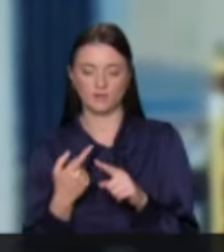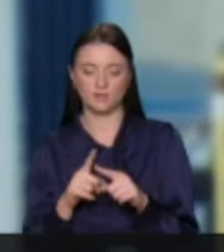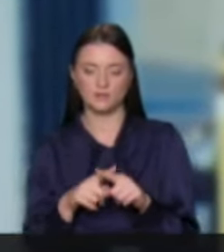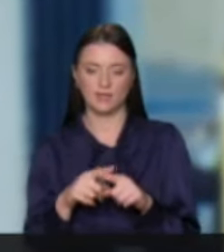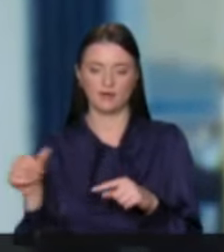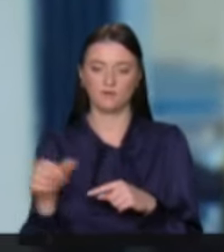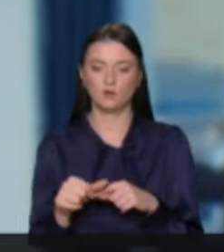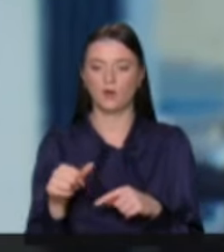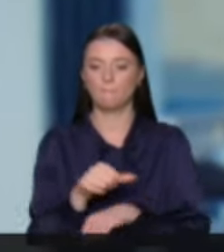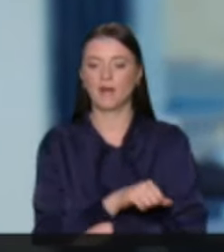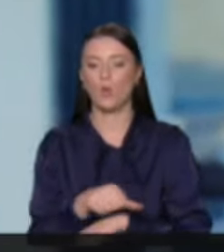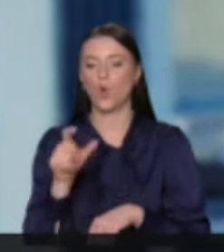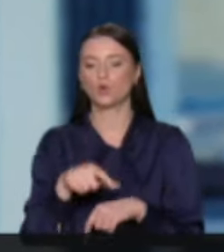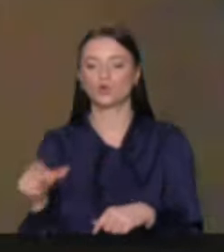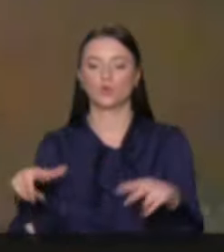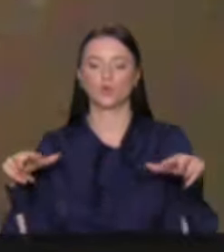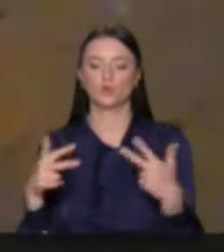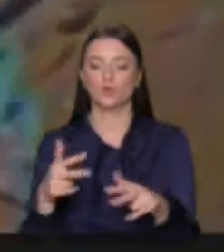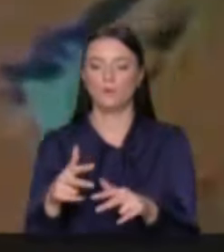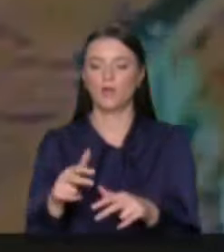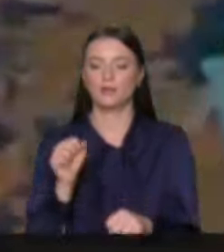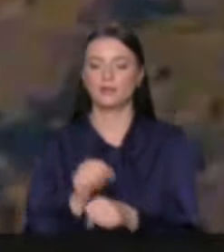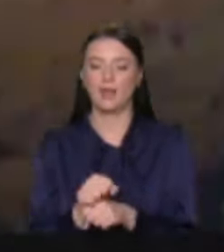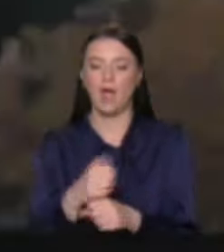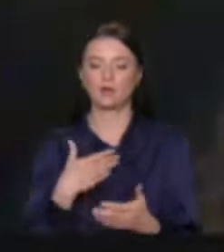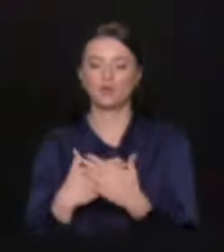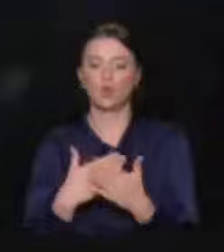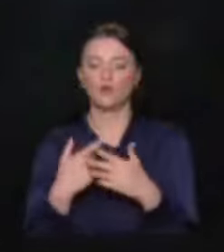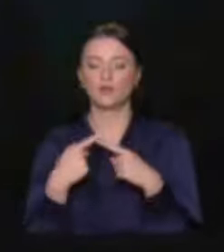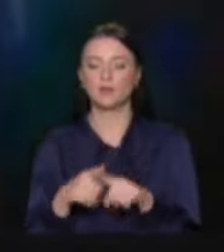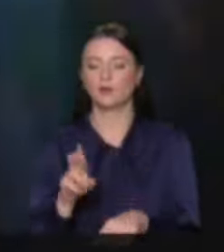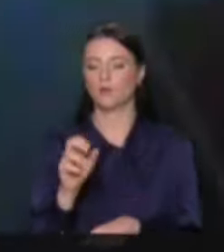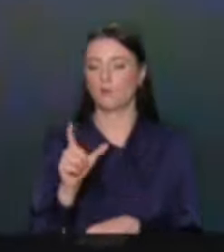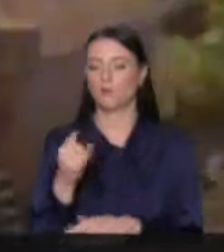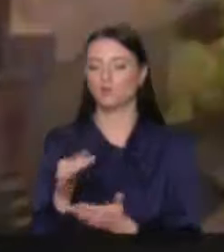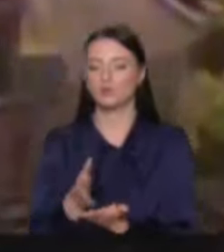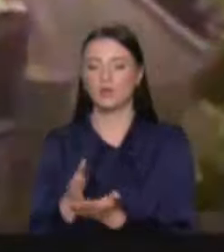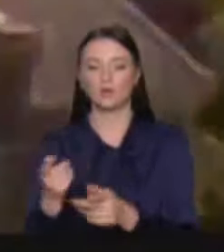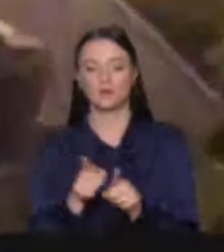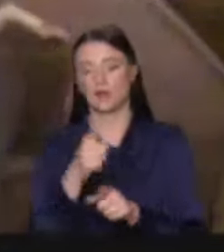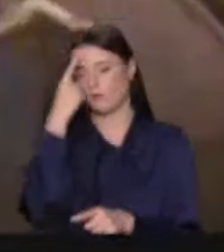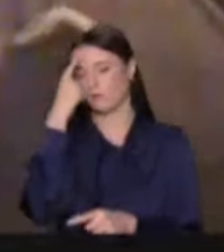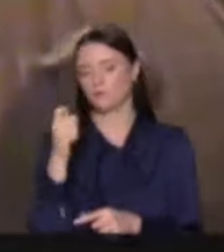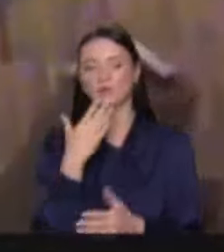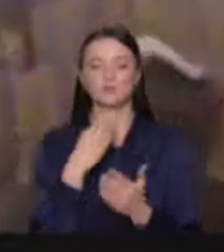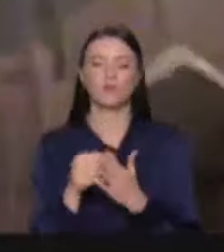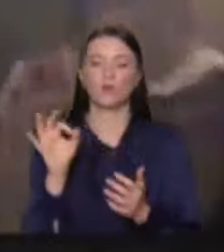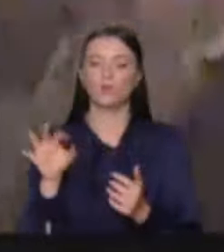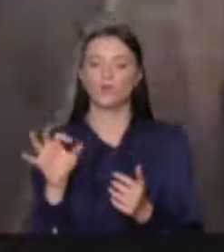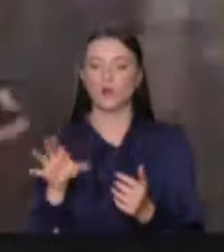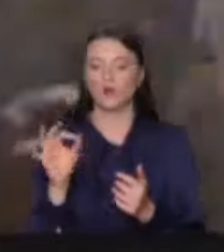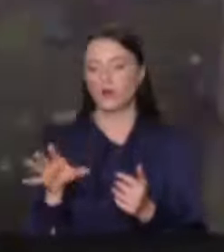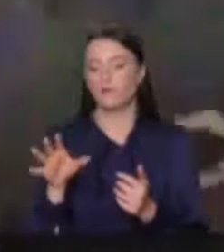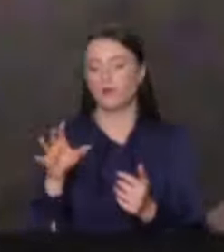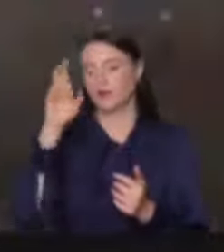Прикордонники дронами, зокрема, деактивували техніку Російської Федерації на Бахмутському напрямку. Про таке повідомила у своєму телеграм-каналі